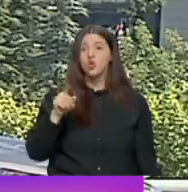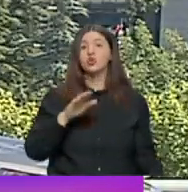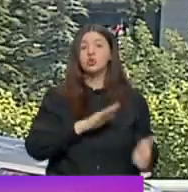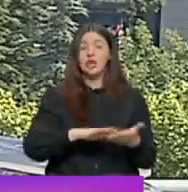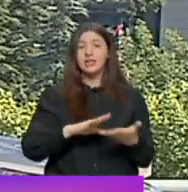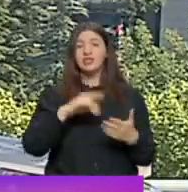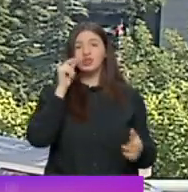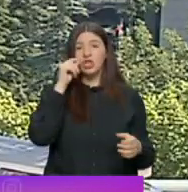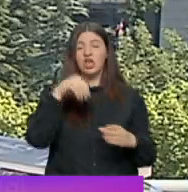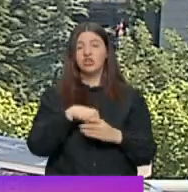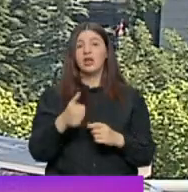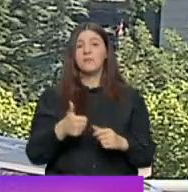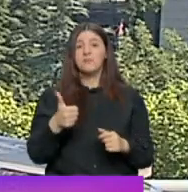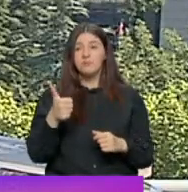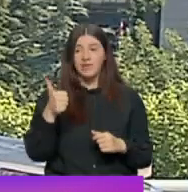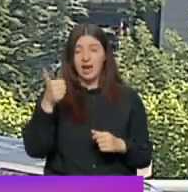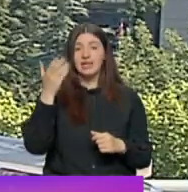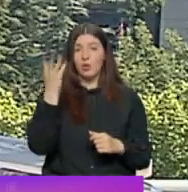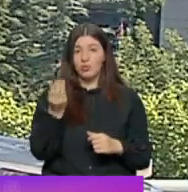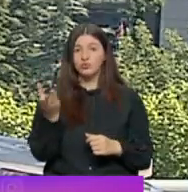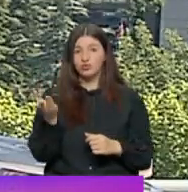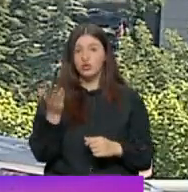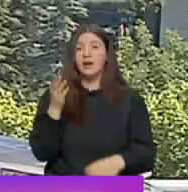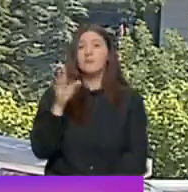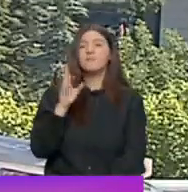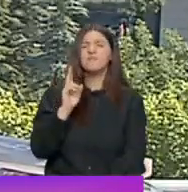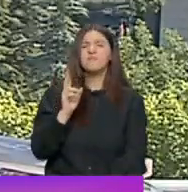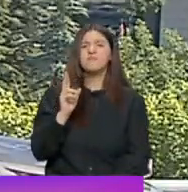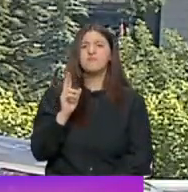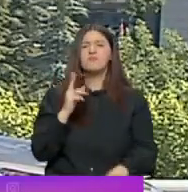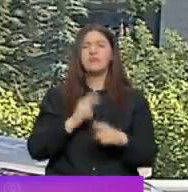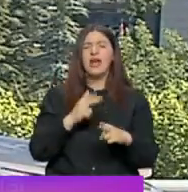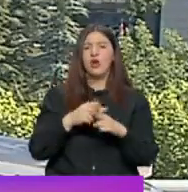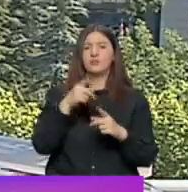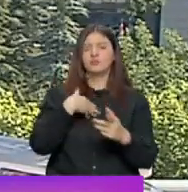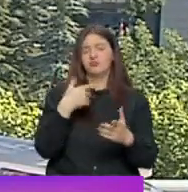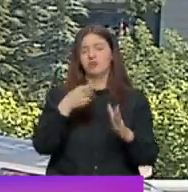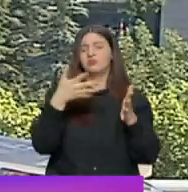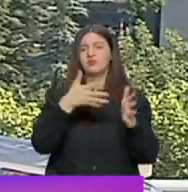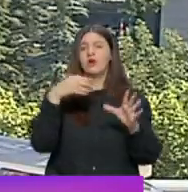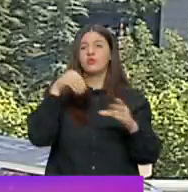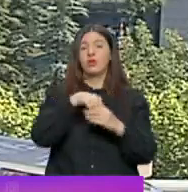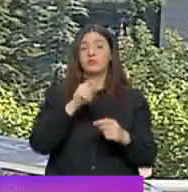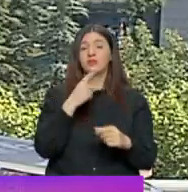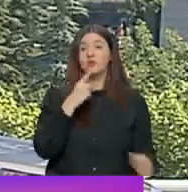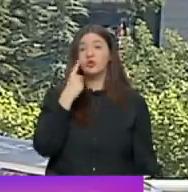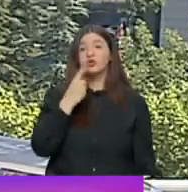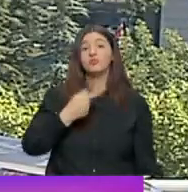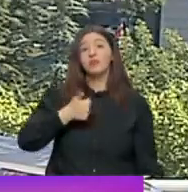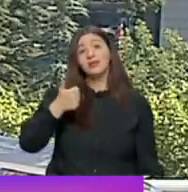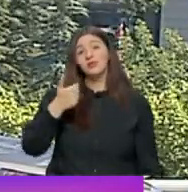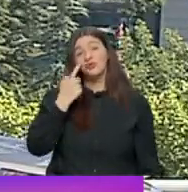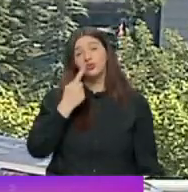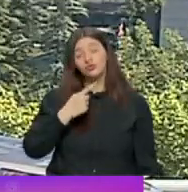eden kişi de İçişleri Bakanı Süleyman Soylu olmuştu. Bir an önce envantere katacağız açıklamasıyla. Cumhuriyet Gazetesi'ne dönecek